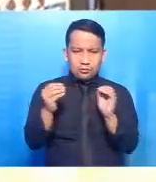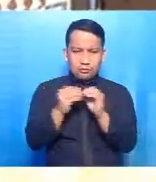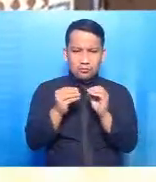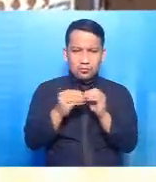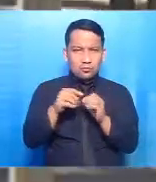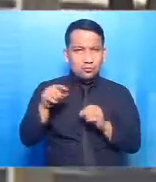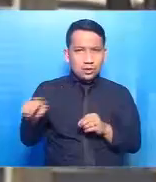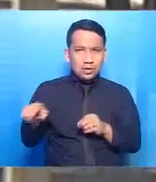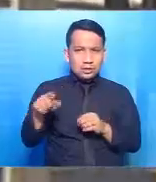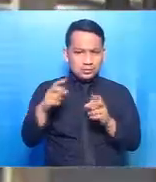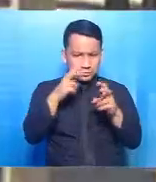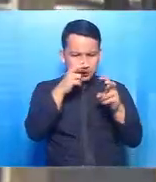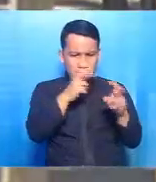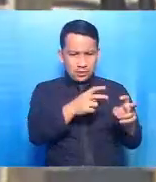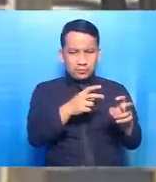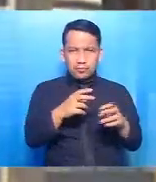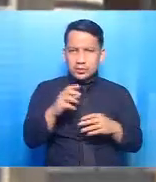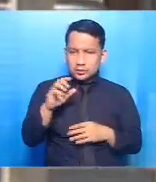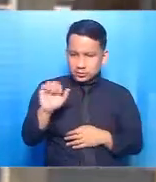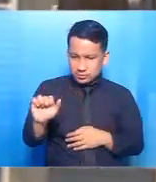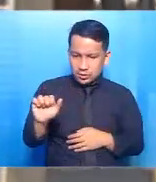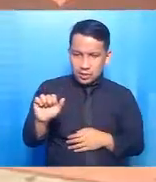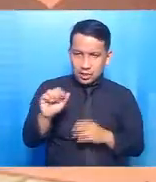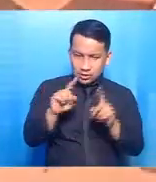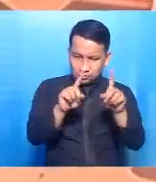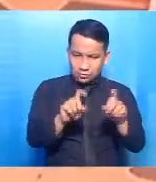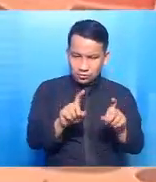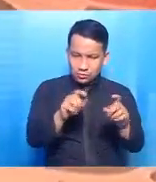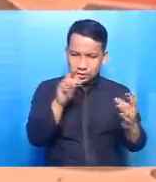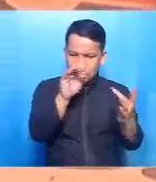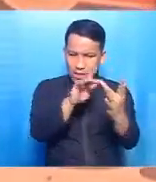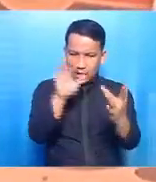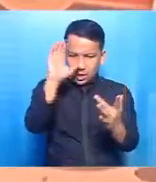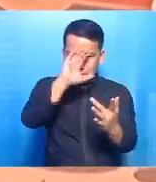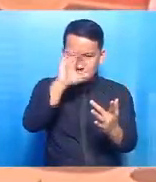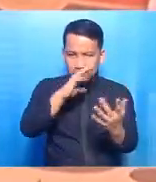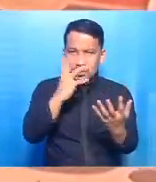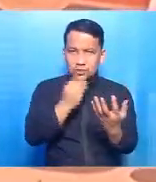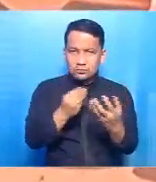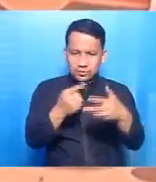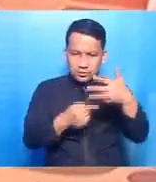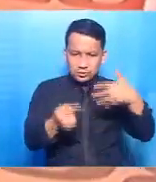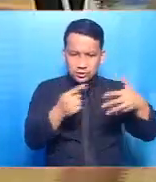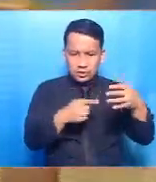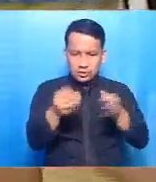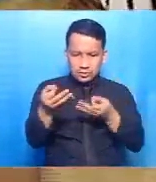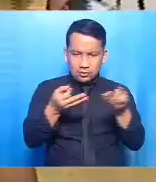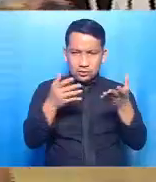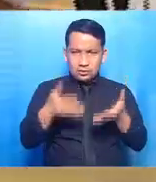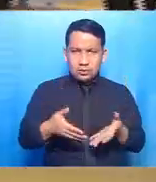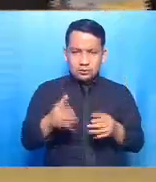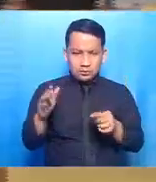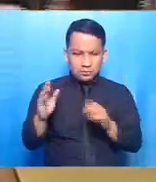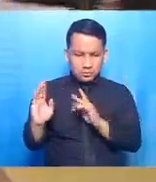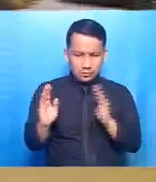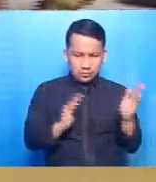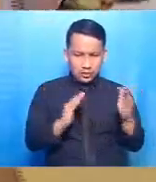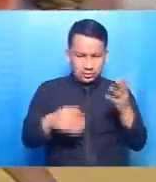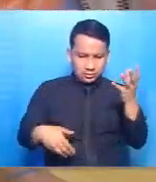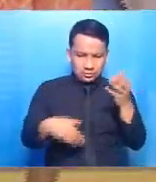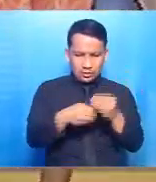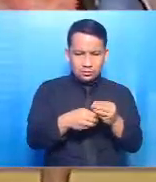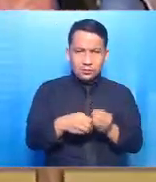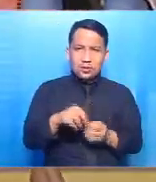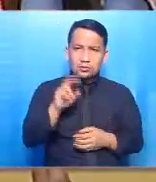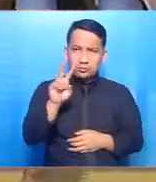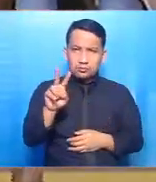ng LGU ang contact tracing at testing. Para matugunan ang nabubunong quarantine facilities, pinaplanong magdagdag ng